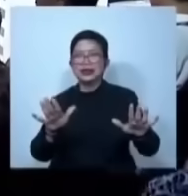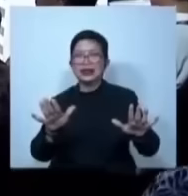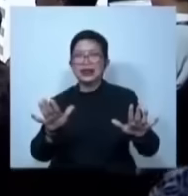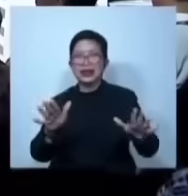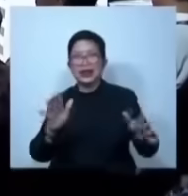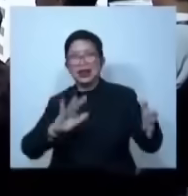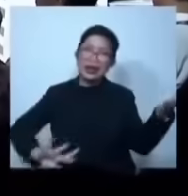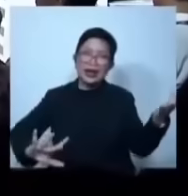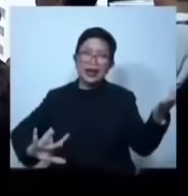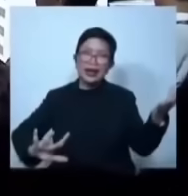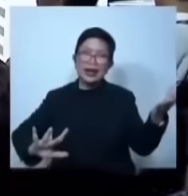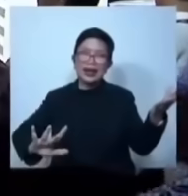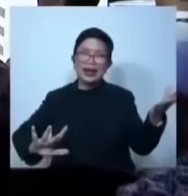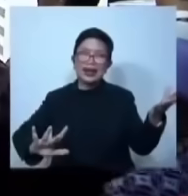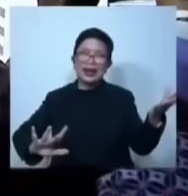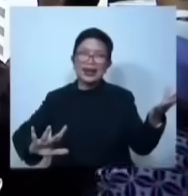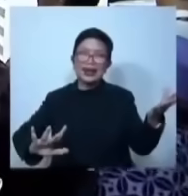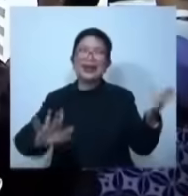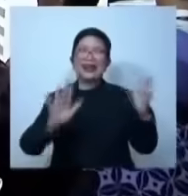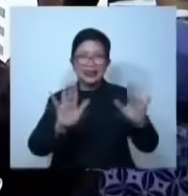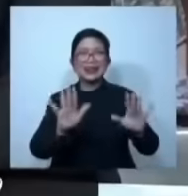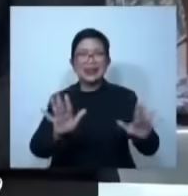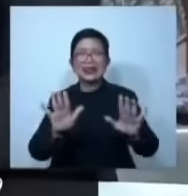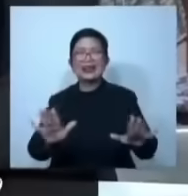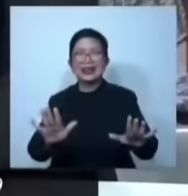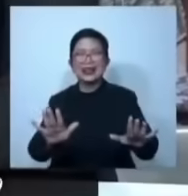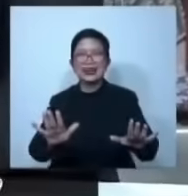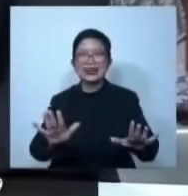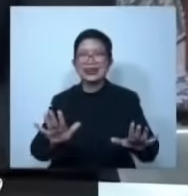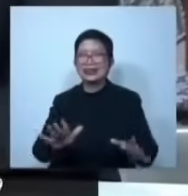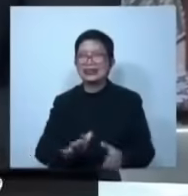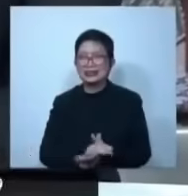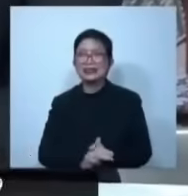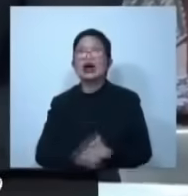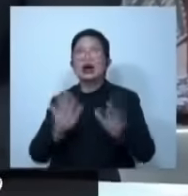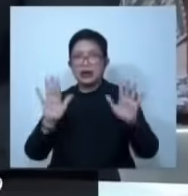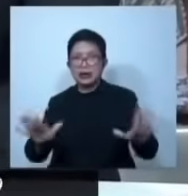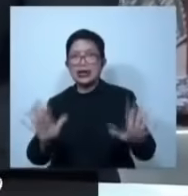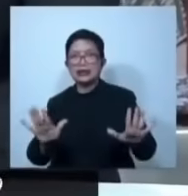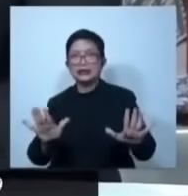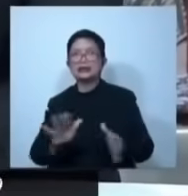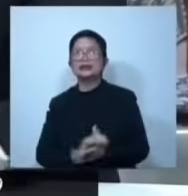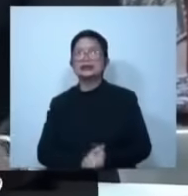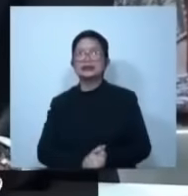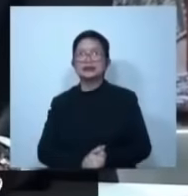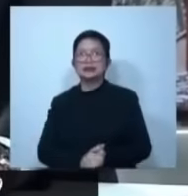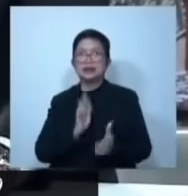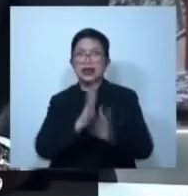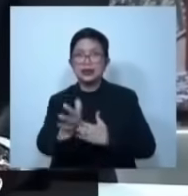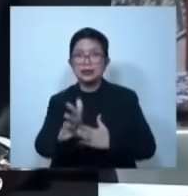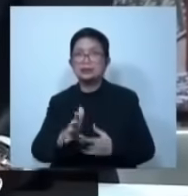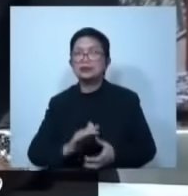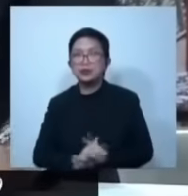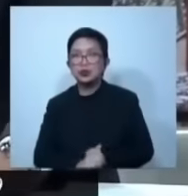pendukung kami mohon untuk tenang penduk para pendukung baik Harap tenang kita akan lanjutkan dialog